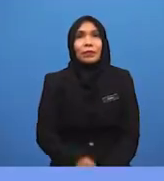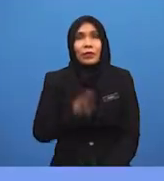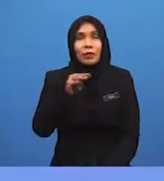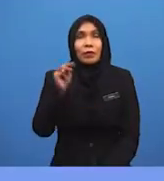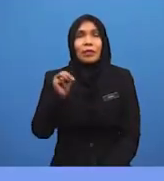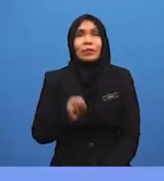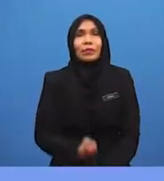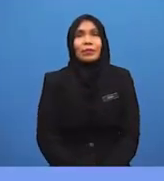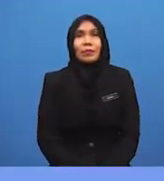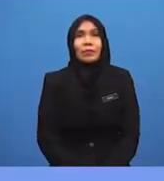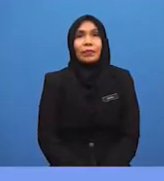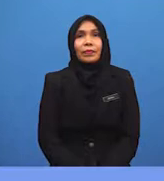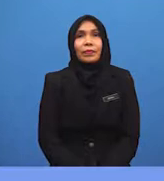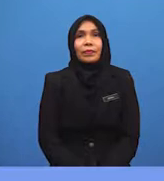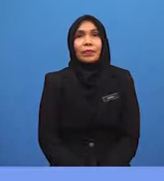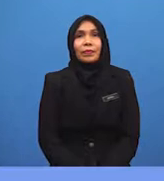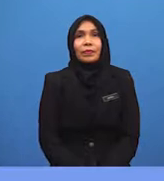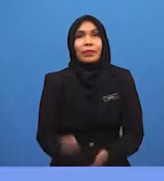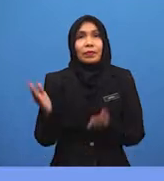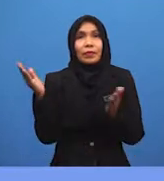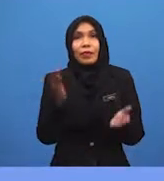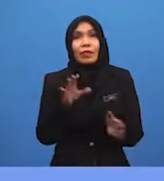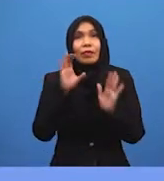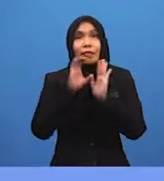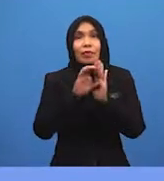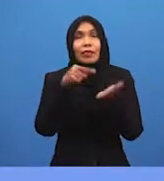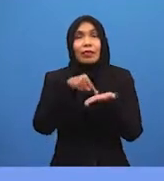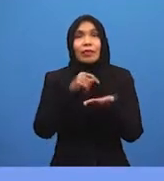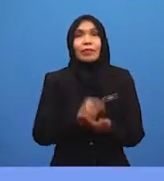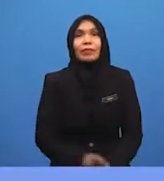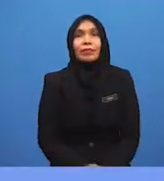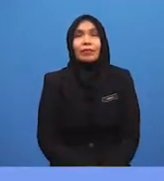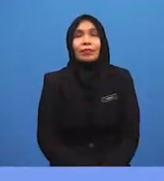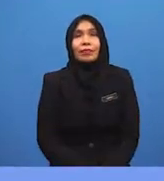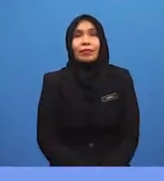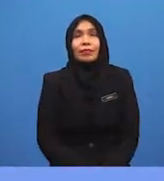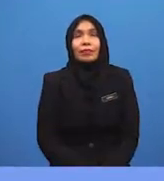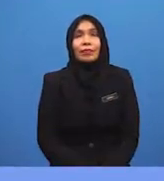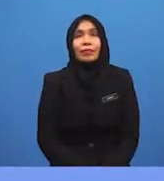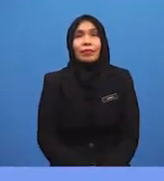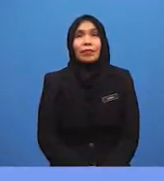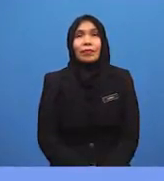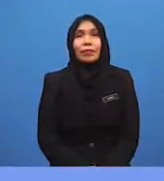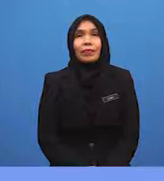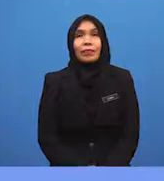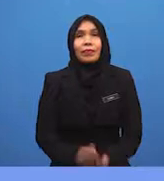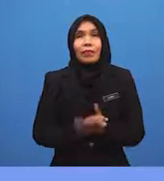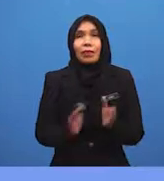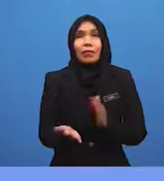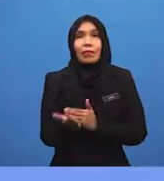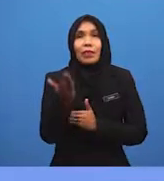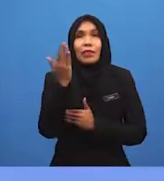Murid-murid, sila lihat gambar situasi ini. Situasi. Selamat pagi,